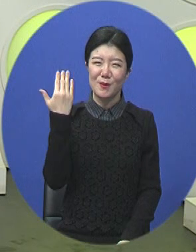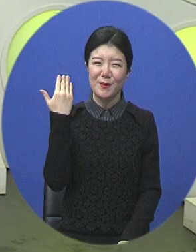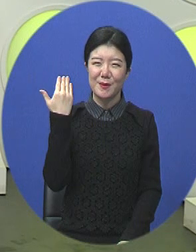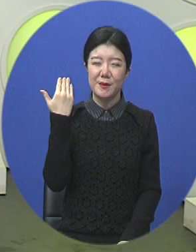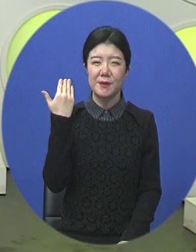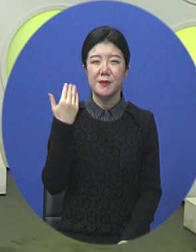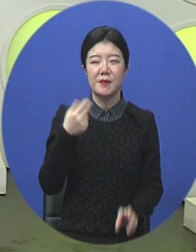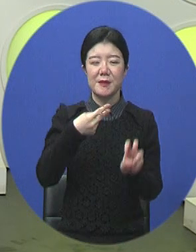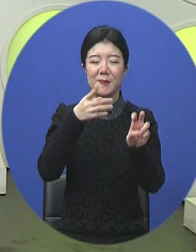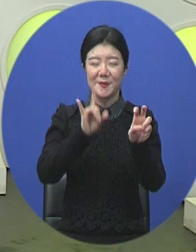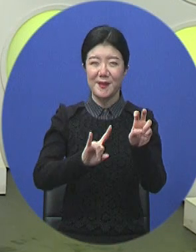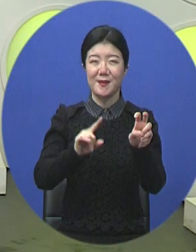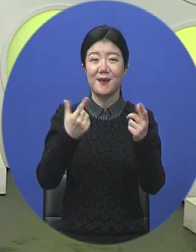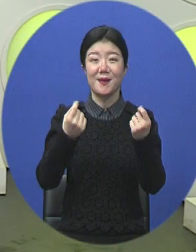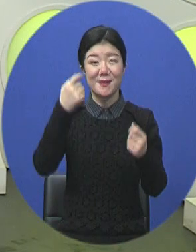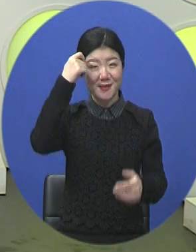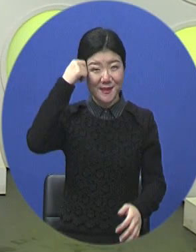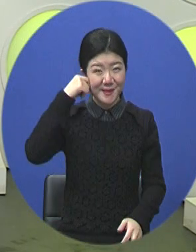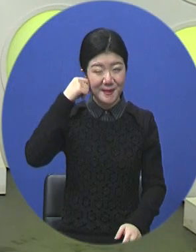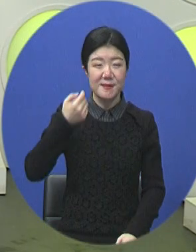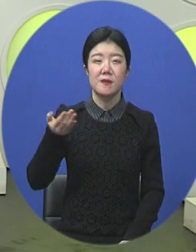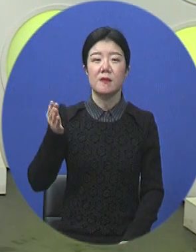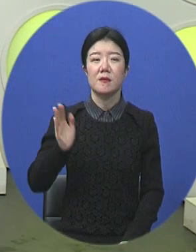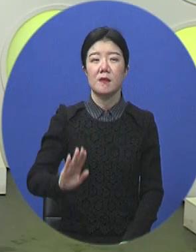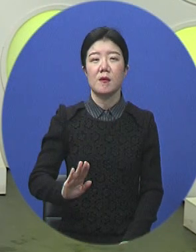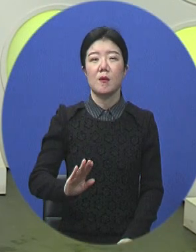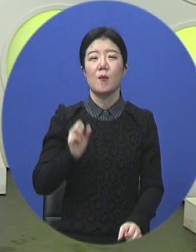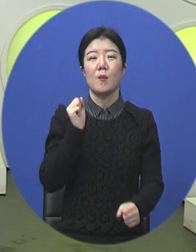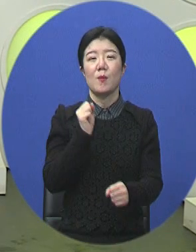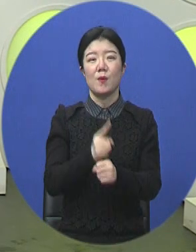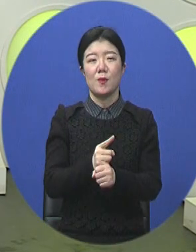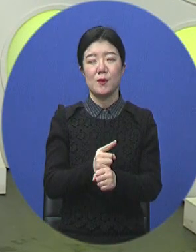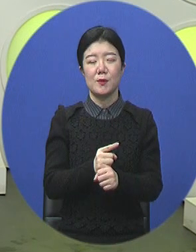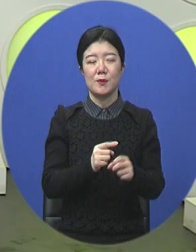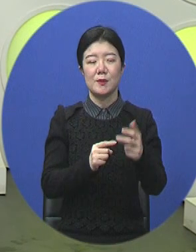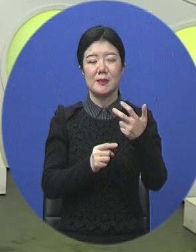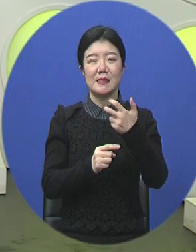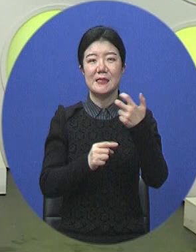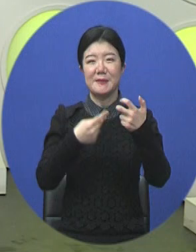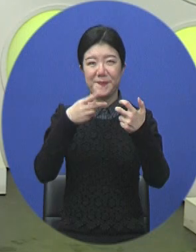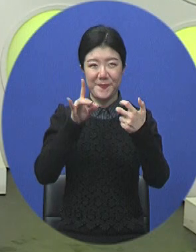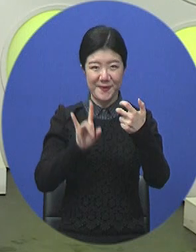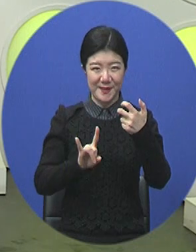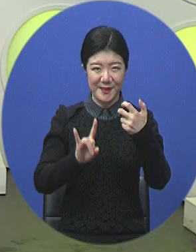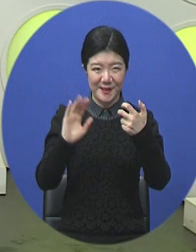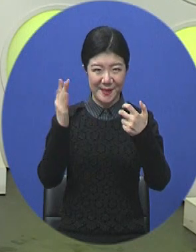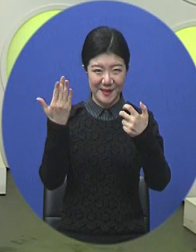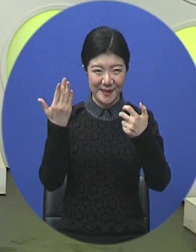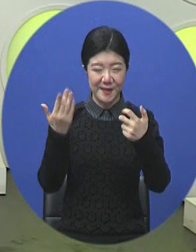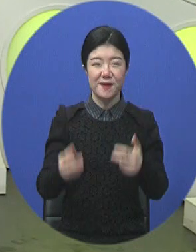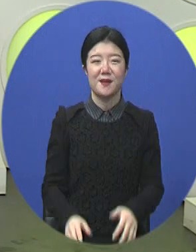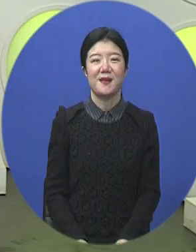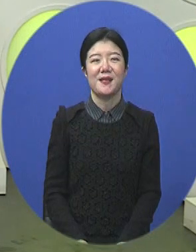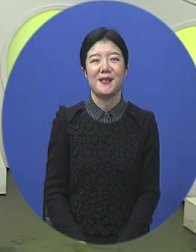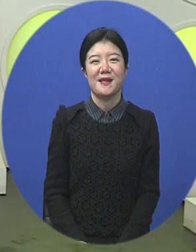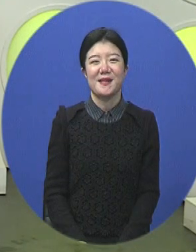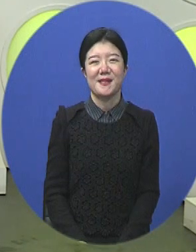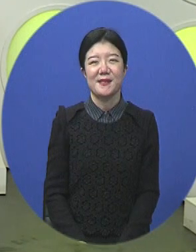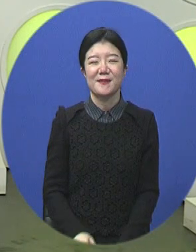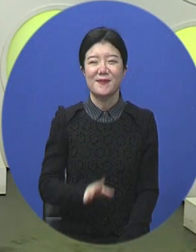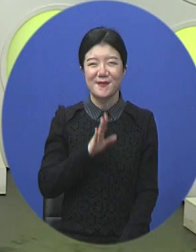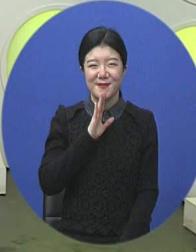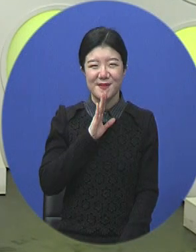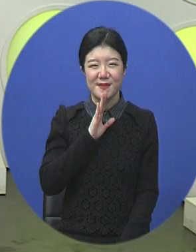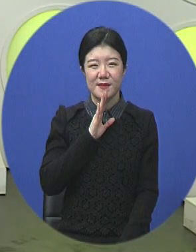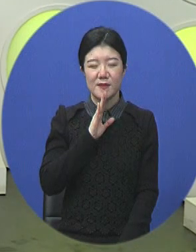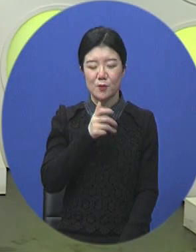엊그제가 20대인 것 같았는데, 어느덧 70세가 됐다는 것이, 예,